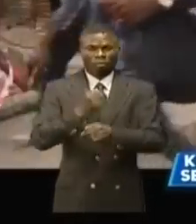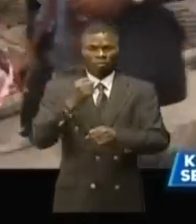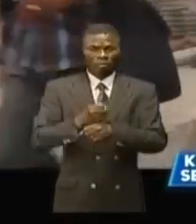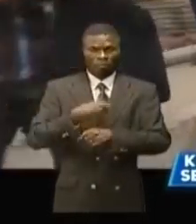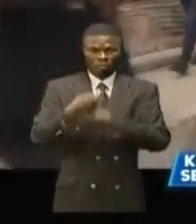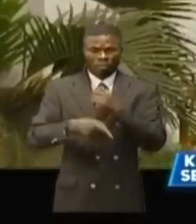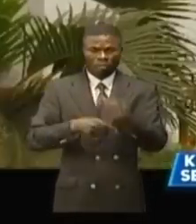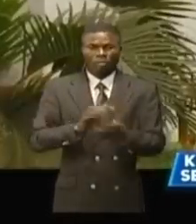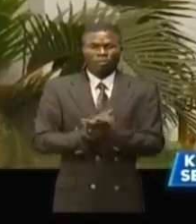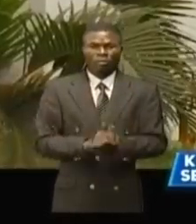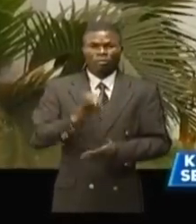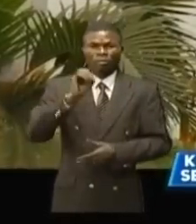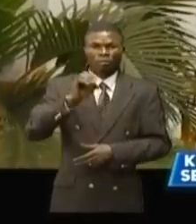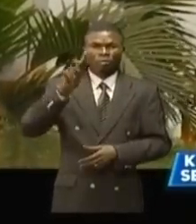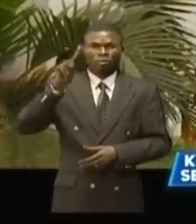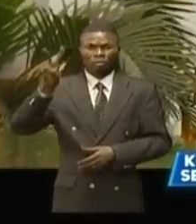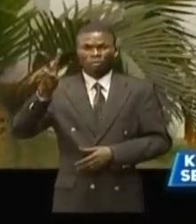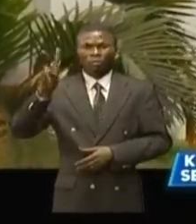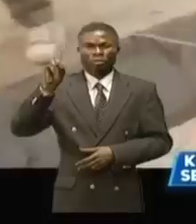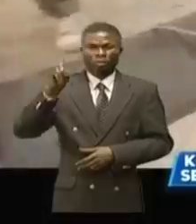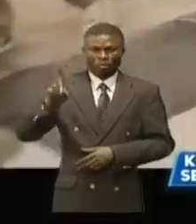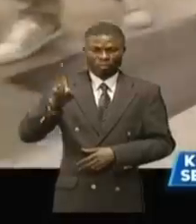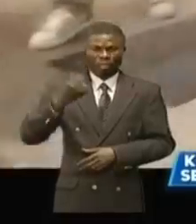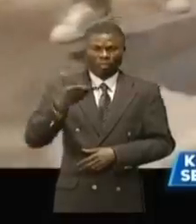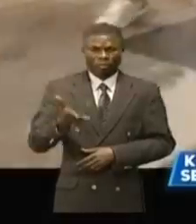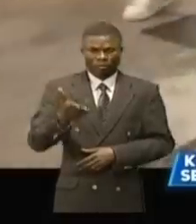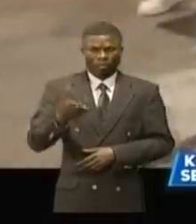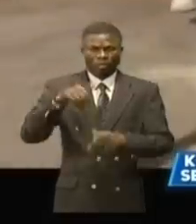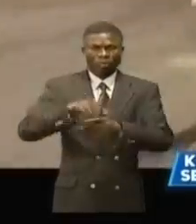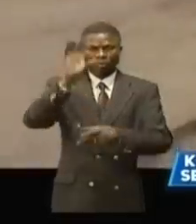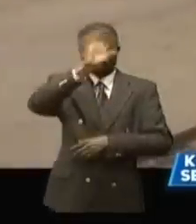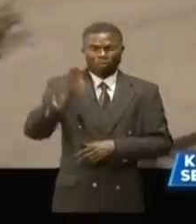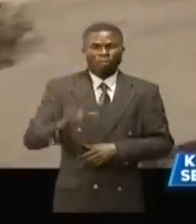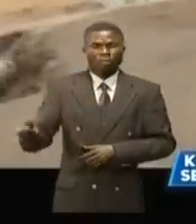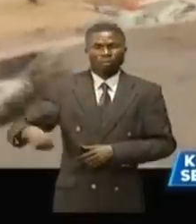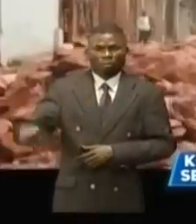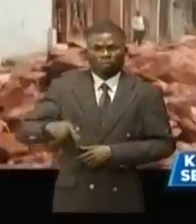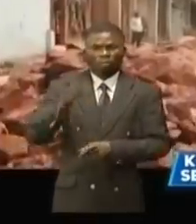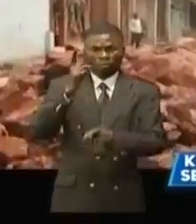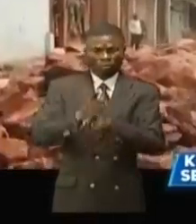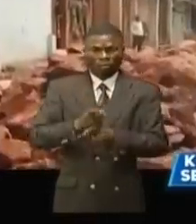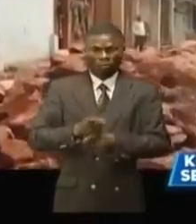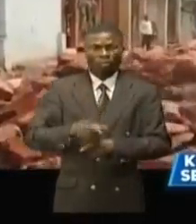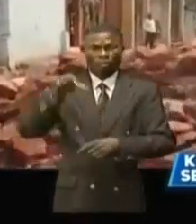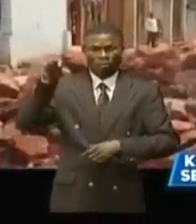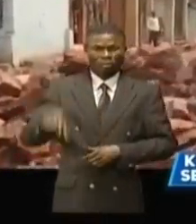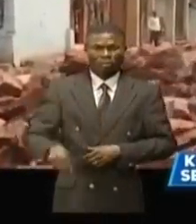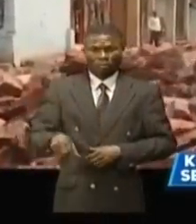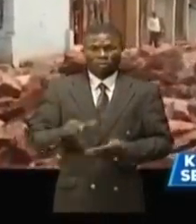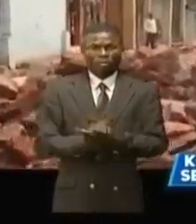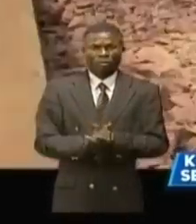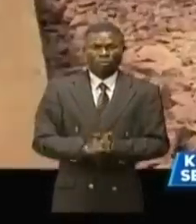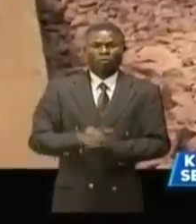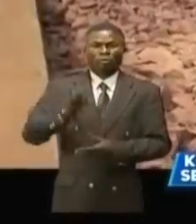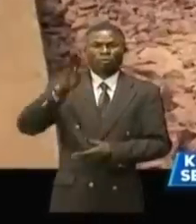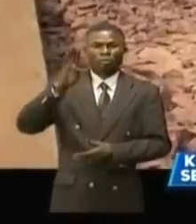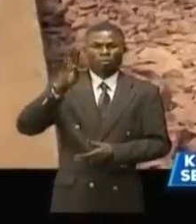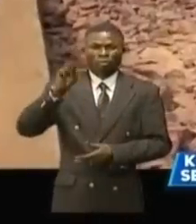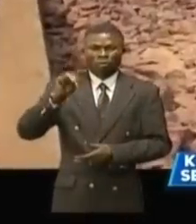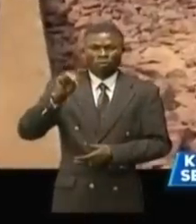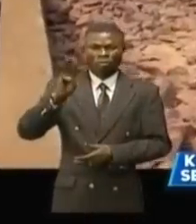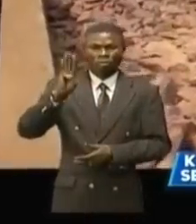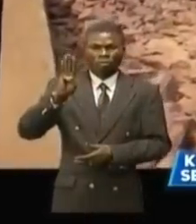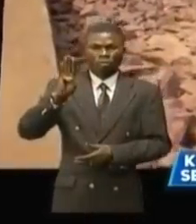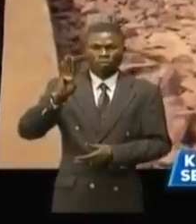par l'Office de la voirie et drainage OVD. Dans la commune de Lemba, précisément au quartier Loubefou, ici, les